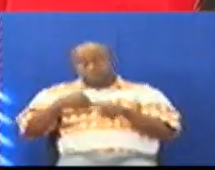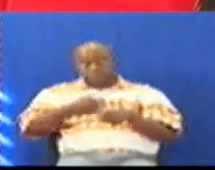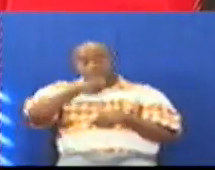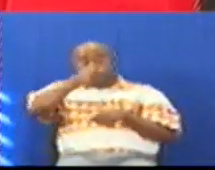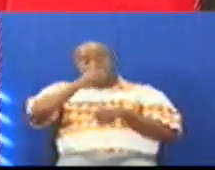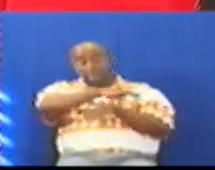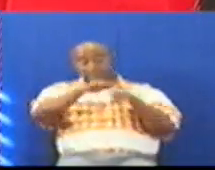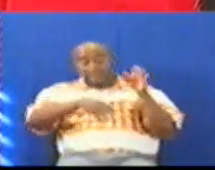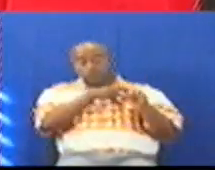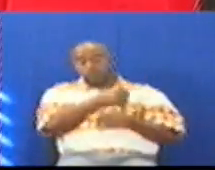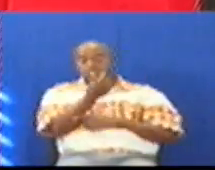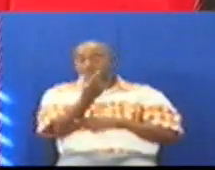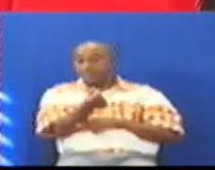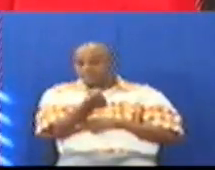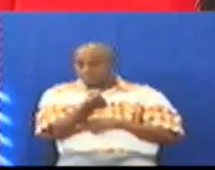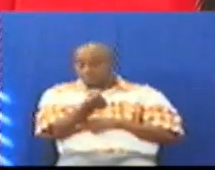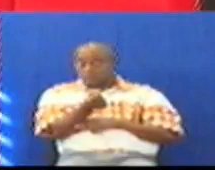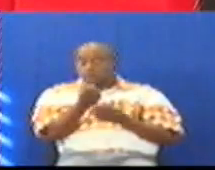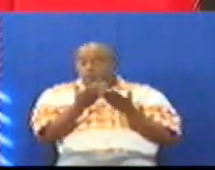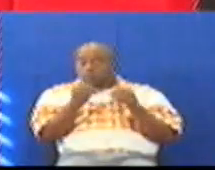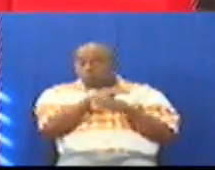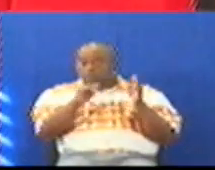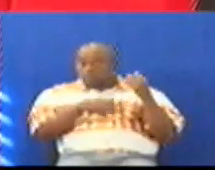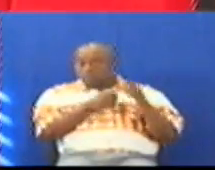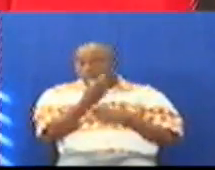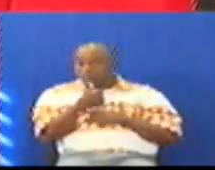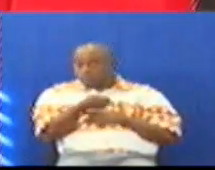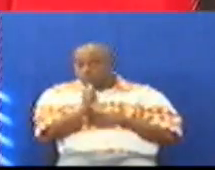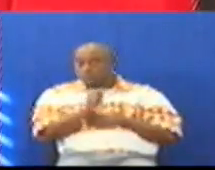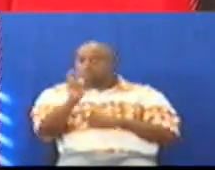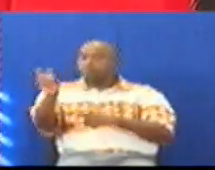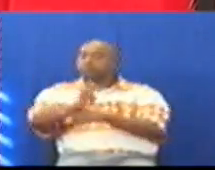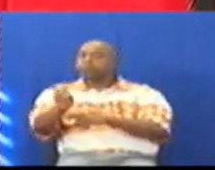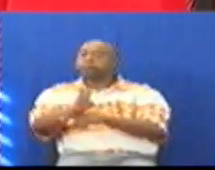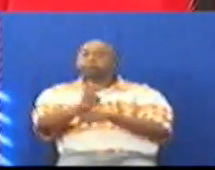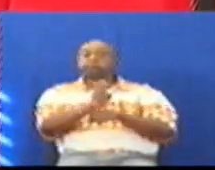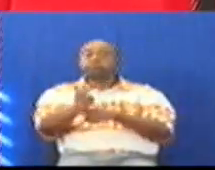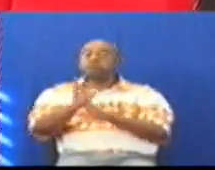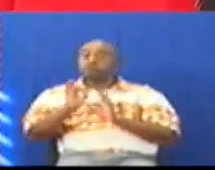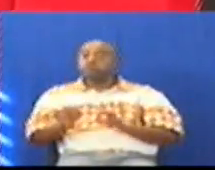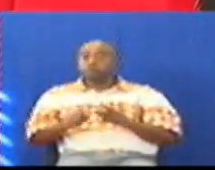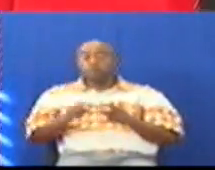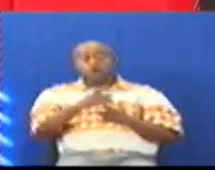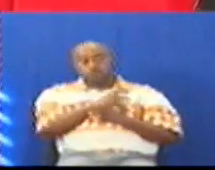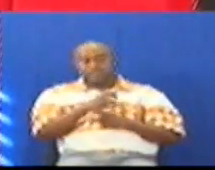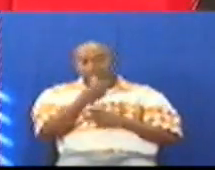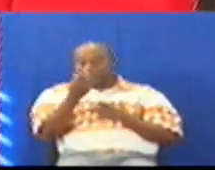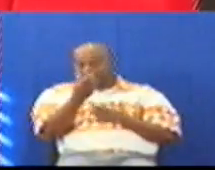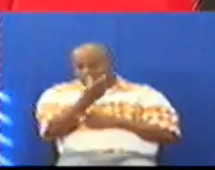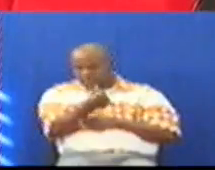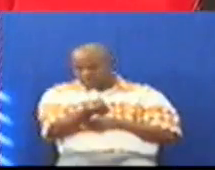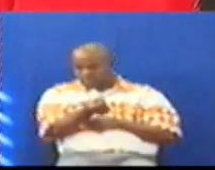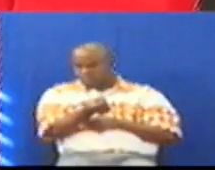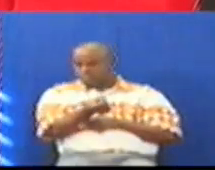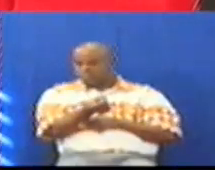fedha. Kwa sababu naibu waziri wa fedha naye pia ni msimamizi mzuri na wizara pia ya fedha. Kwa sababu bila kusema